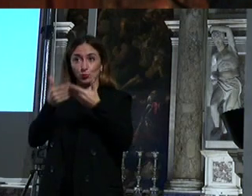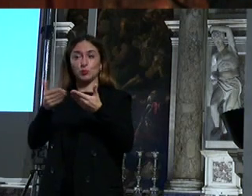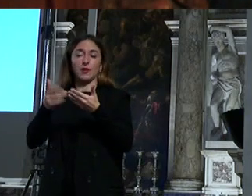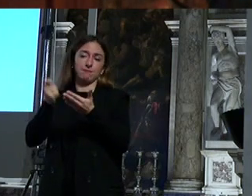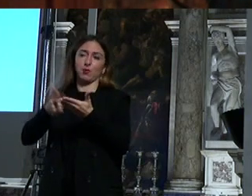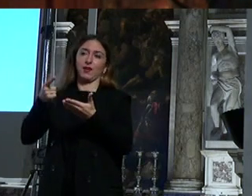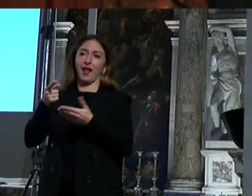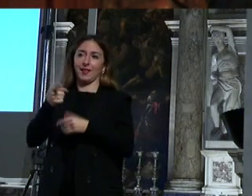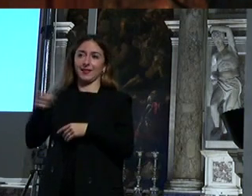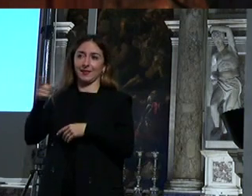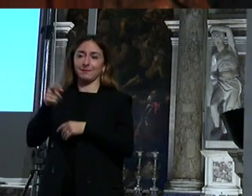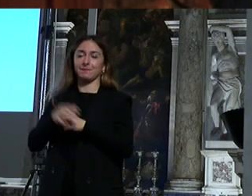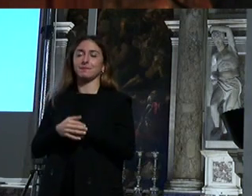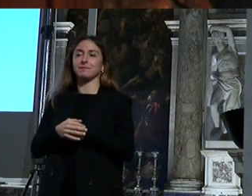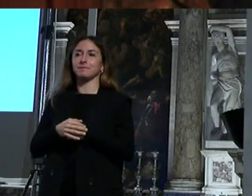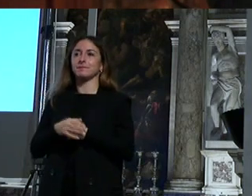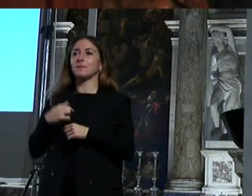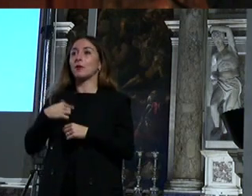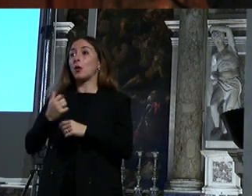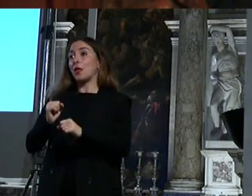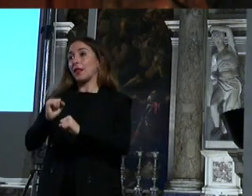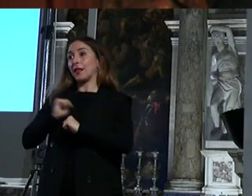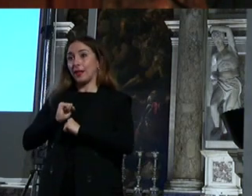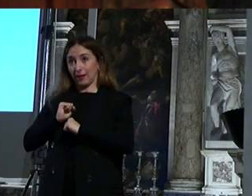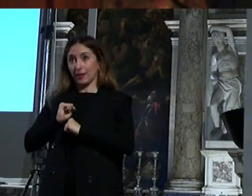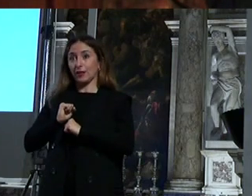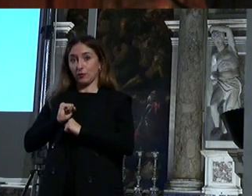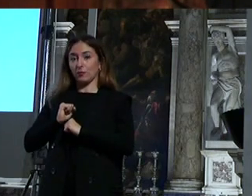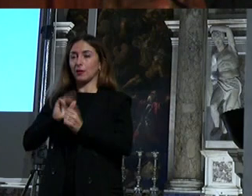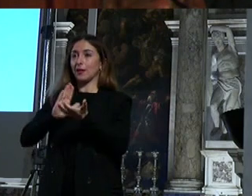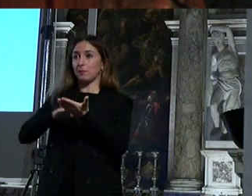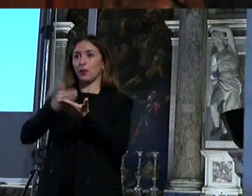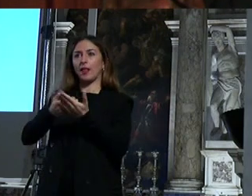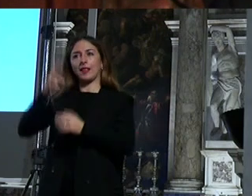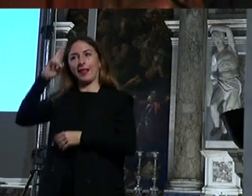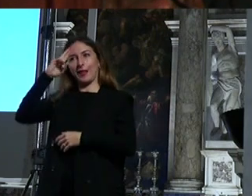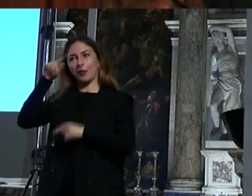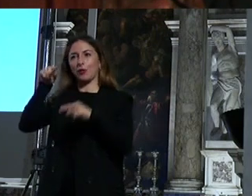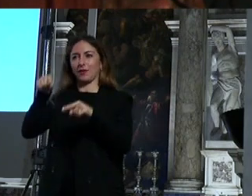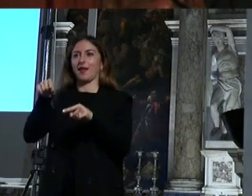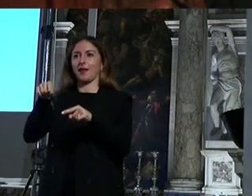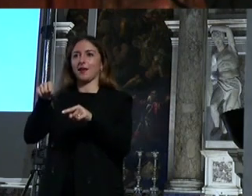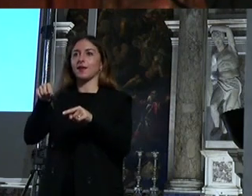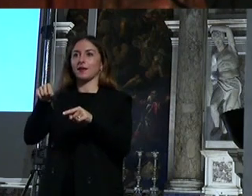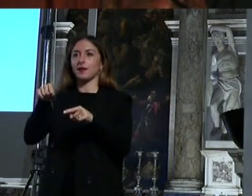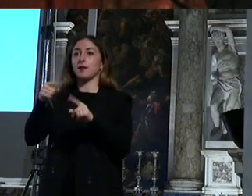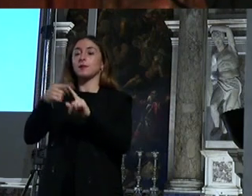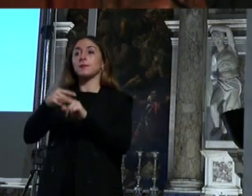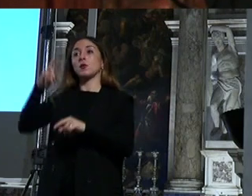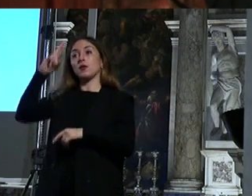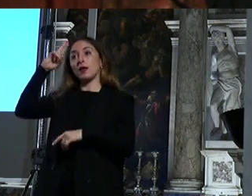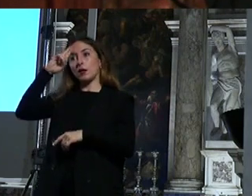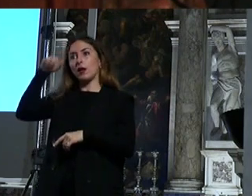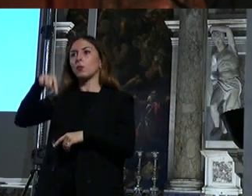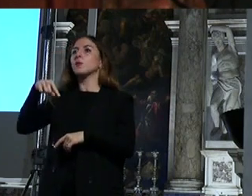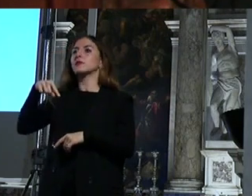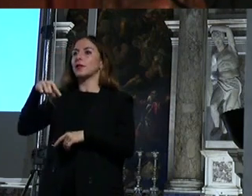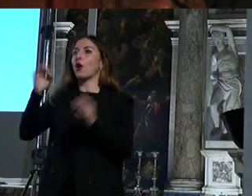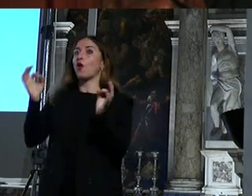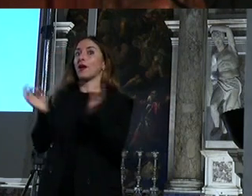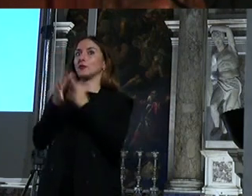Ecco, io credo che fosse importante ricordare questo, e ricordare anche che questa è un'occasione